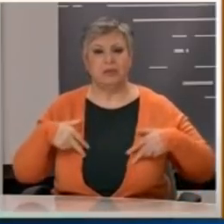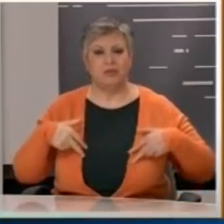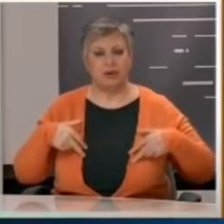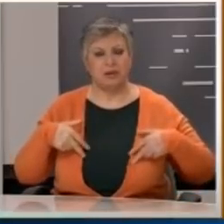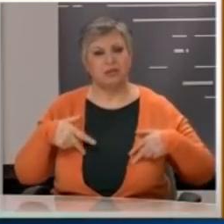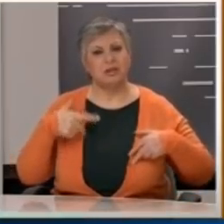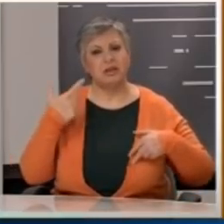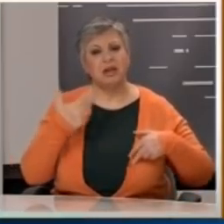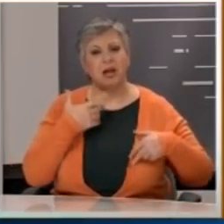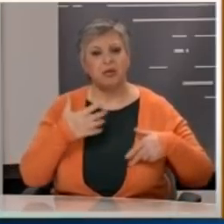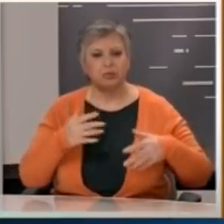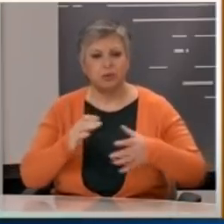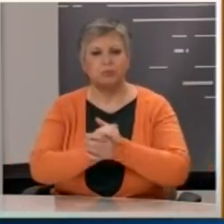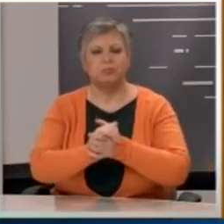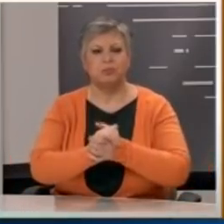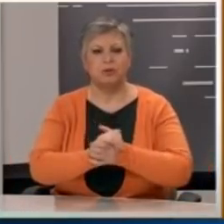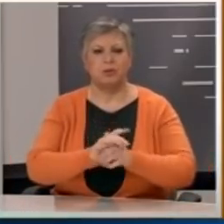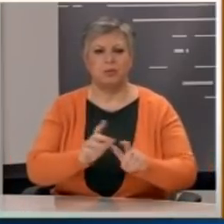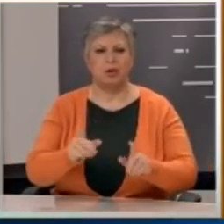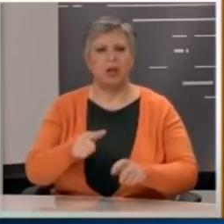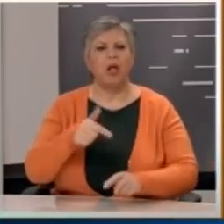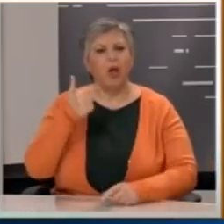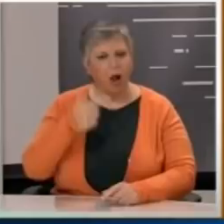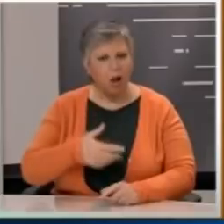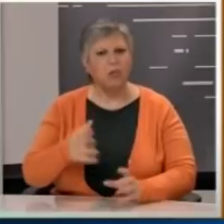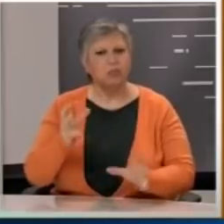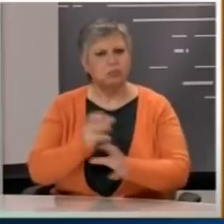δεξιούς, έγινε κυβέρνηση.